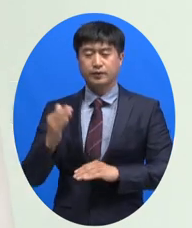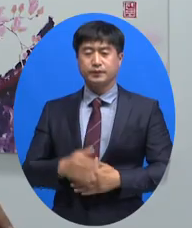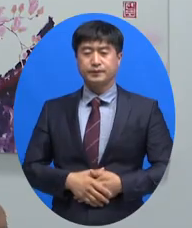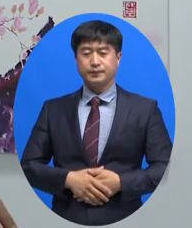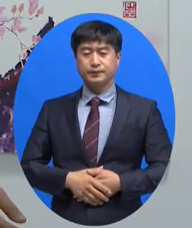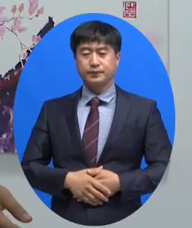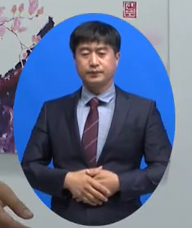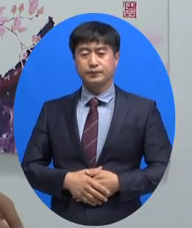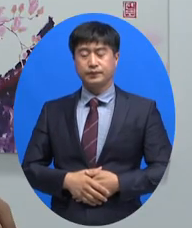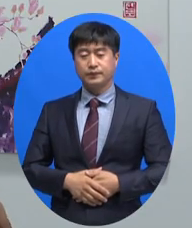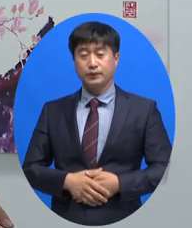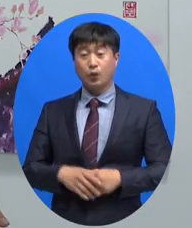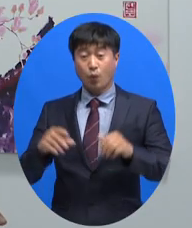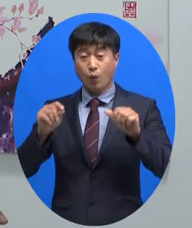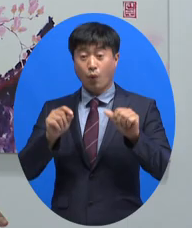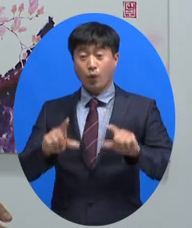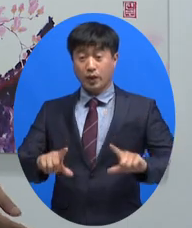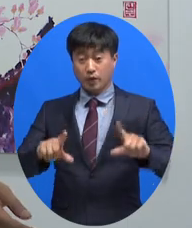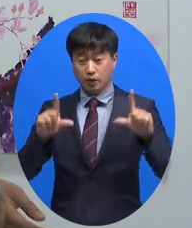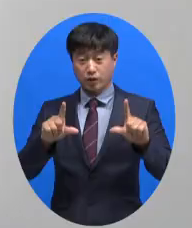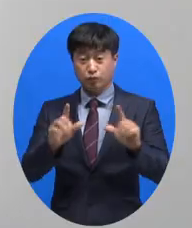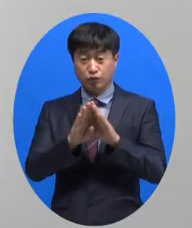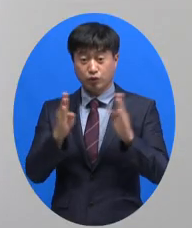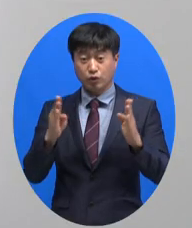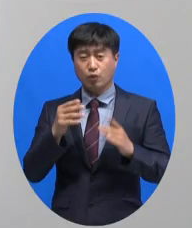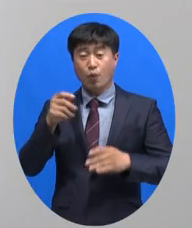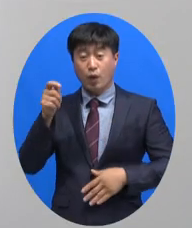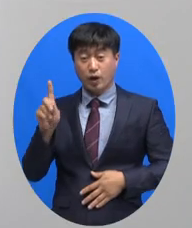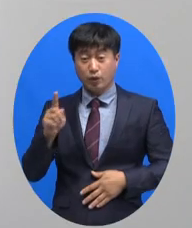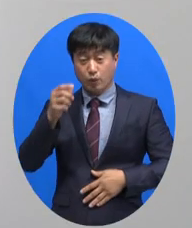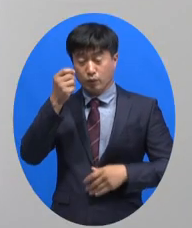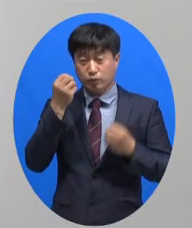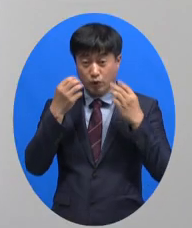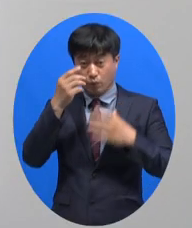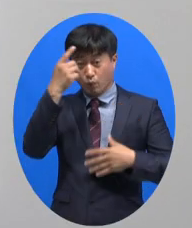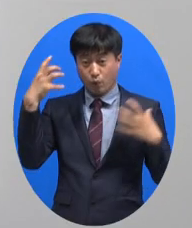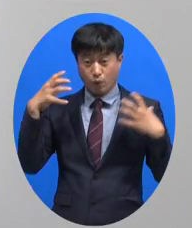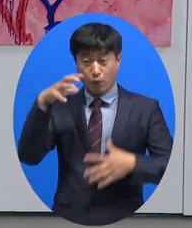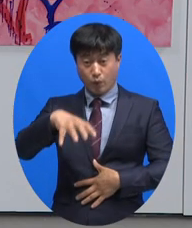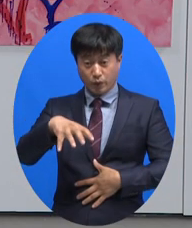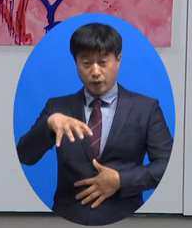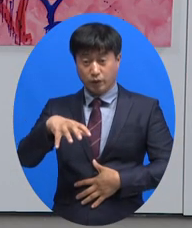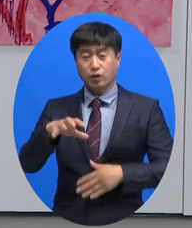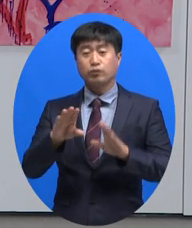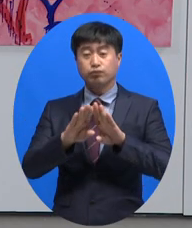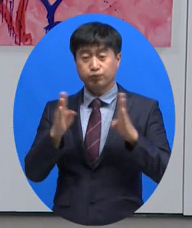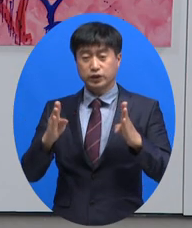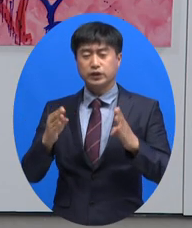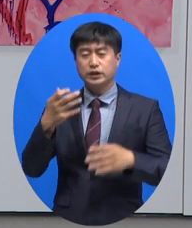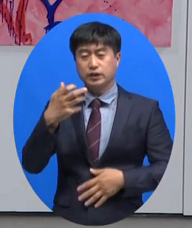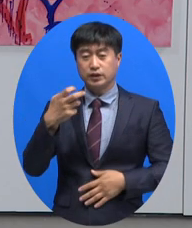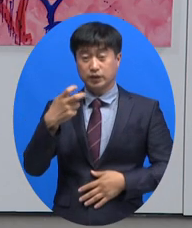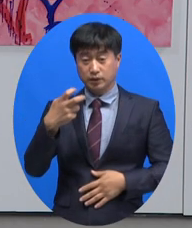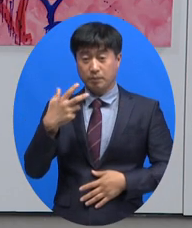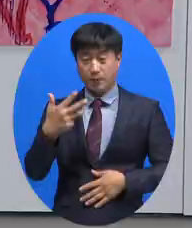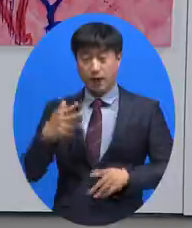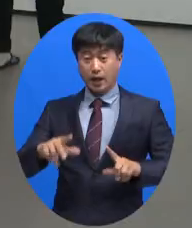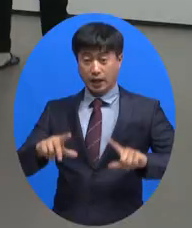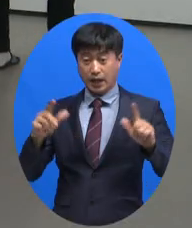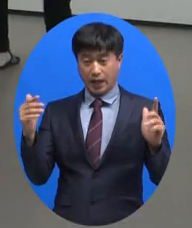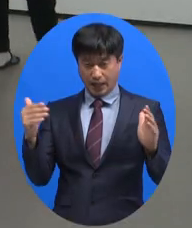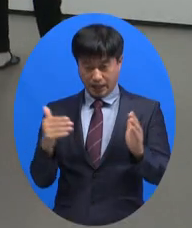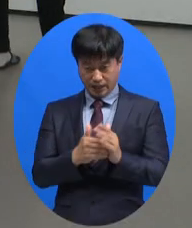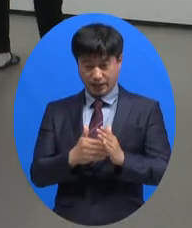되었습니다 지난 5일 문을 연 경기도청 광교신청사에서 만나볼 수 있는 이번 전시는 오는 28일까지 이어집니다